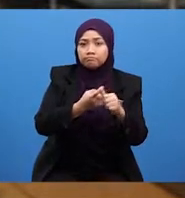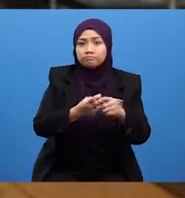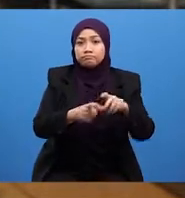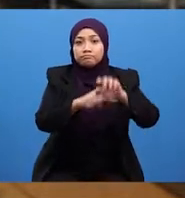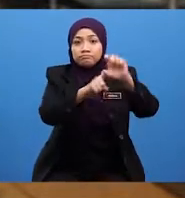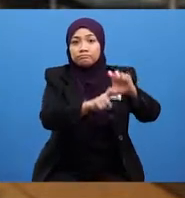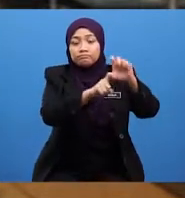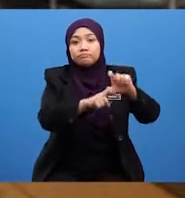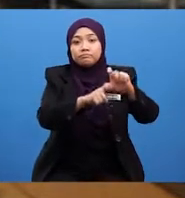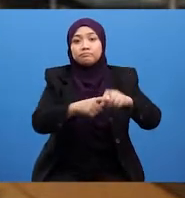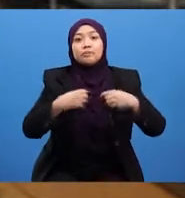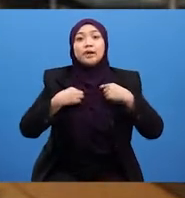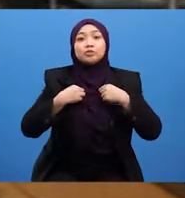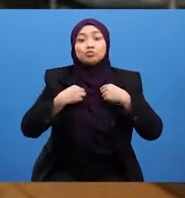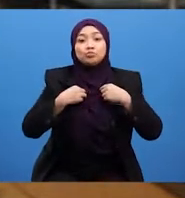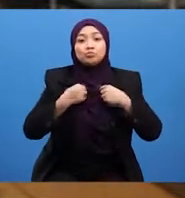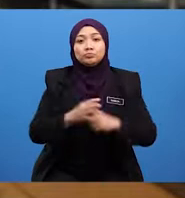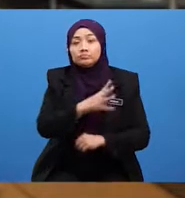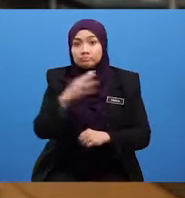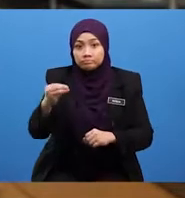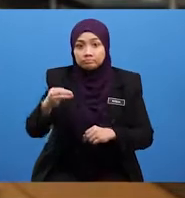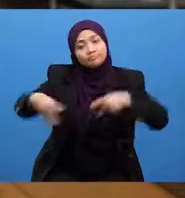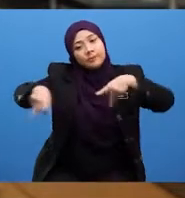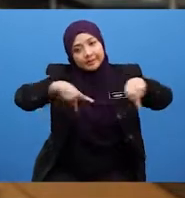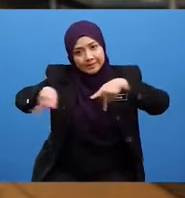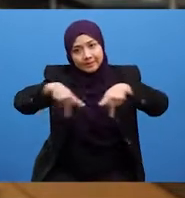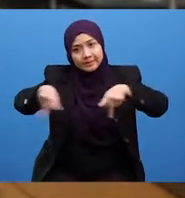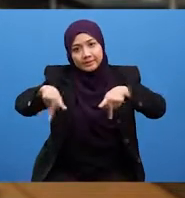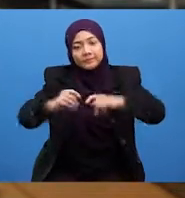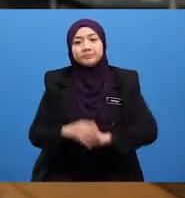baju dan juga beg plastik.